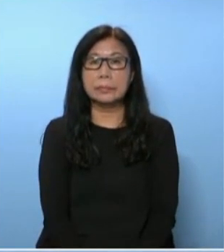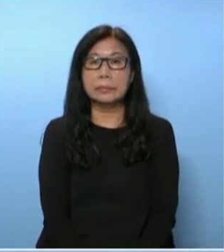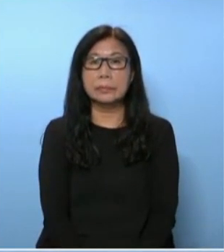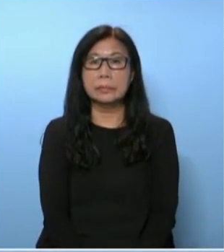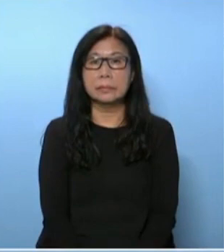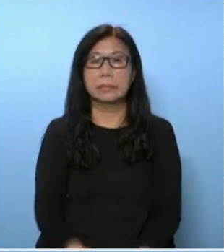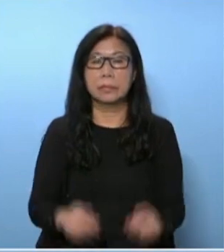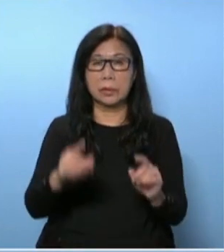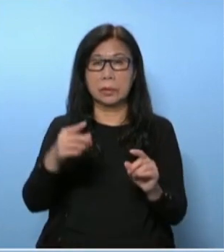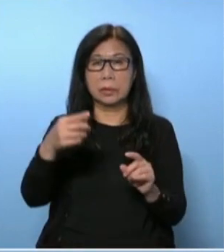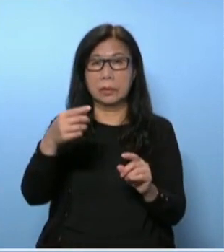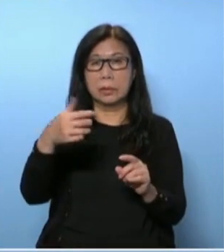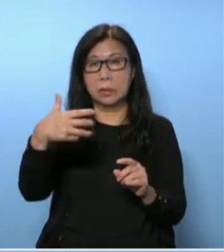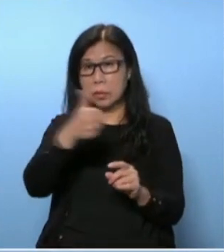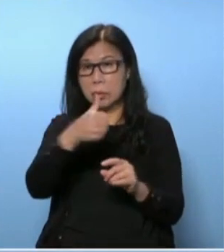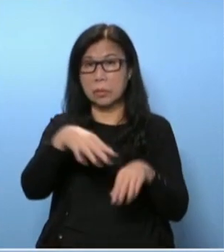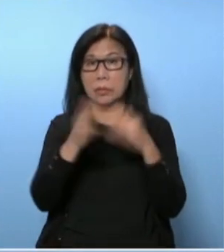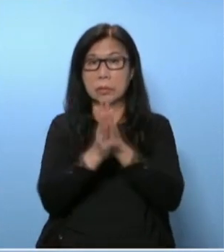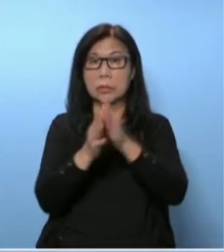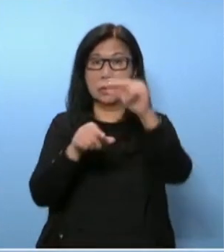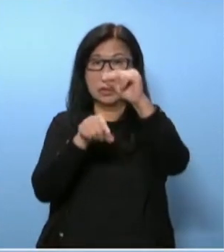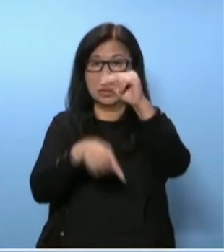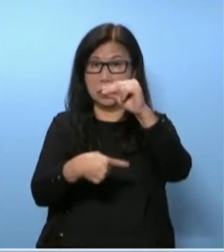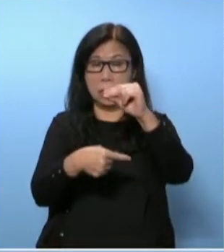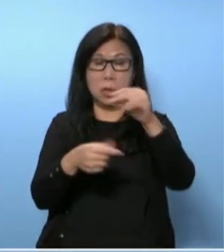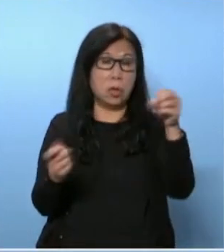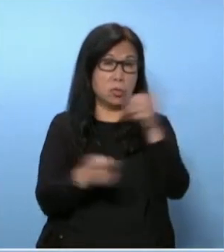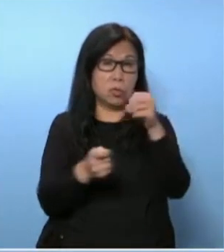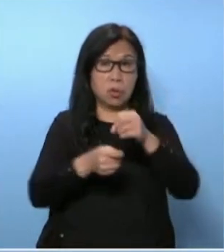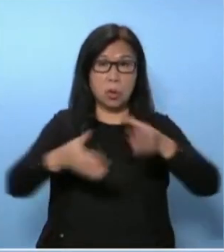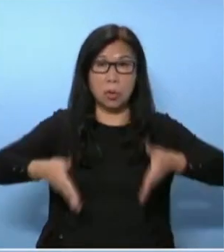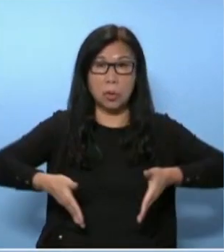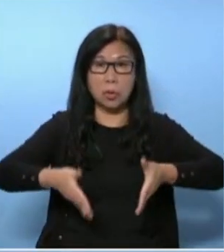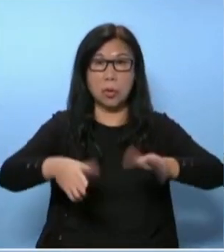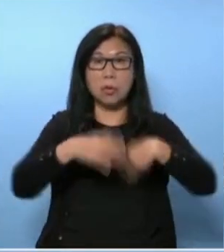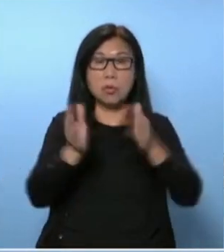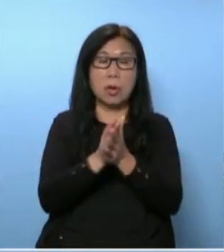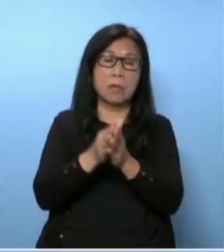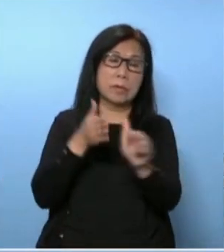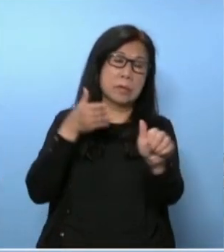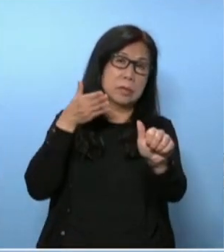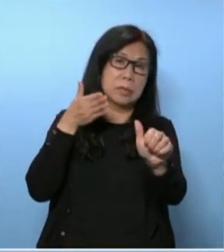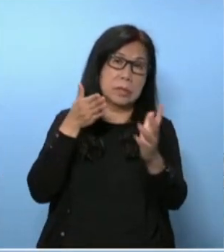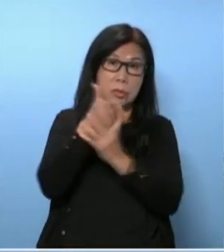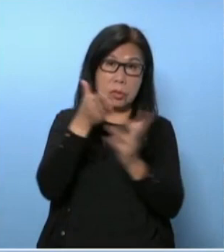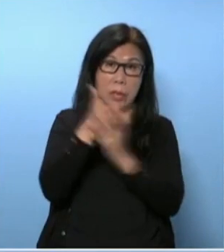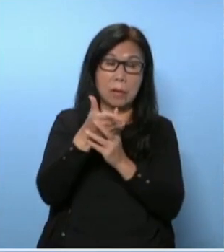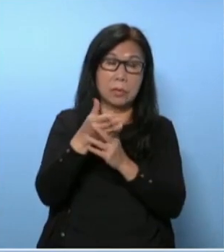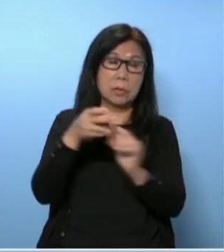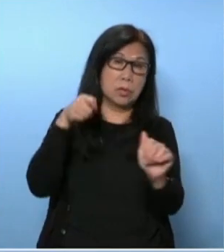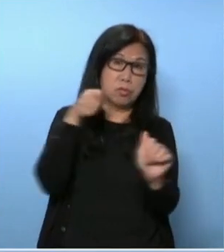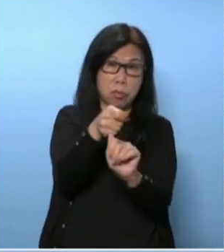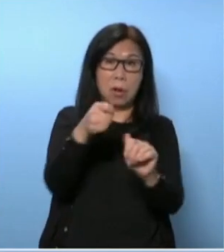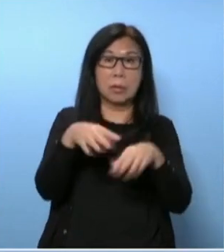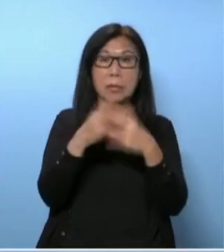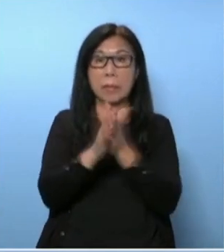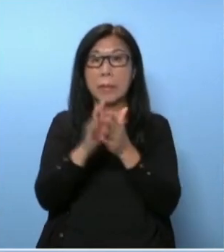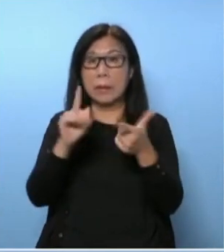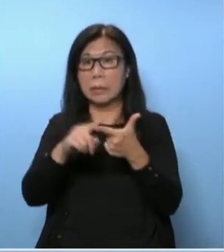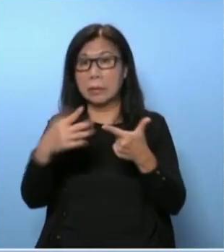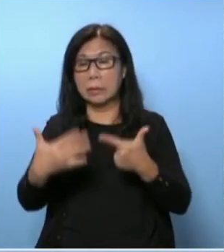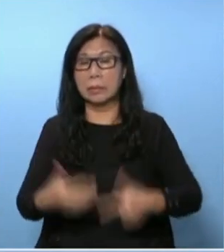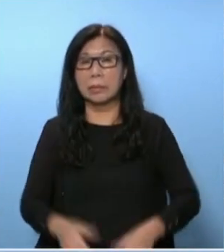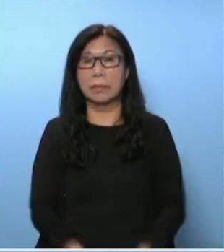主席，無論是7月1日的銅鑼灣街頭的孤狼式的恐怖襲擊，還是